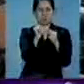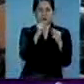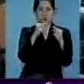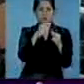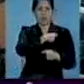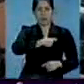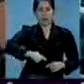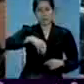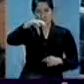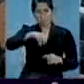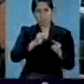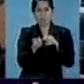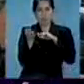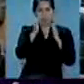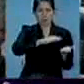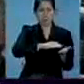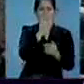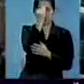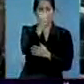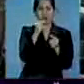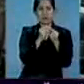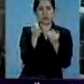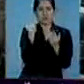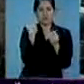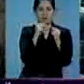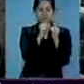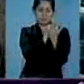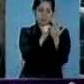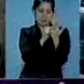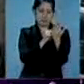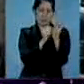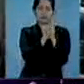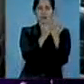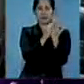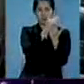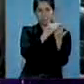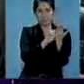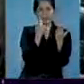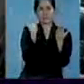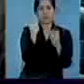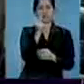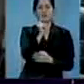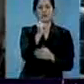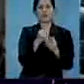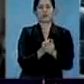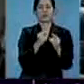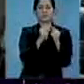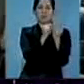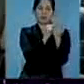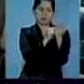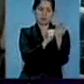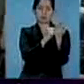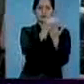ถาบันเพราะเขียนบทความหนังสือความจริงวันนี้ทั้งที่บทความทุกฉบับ